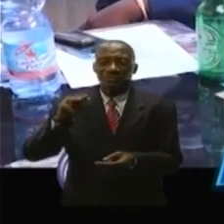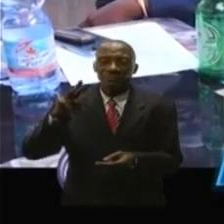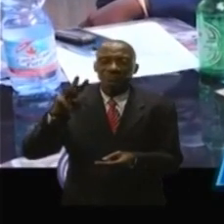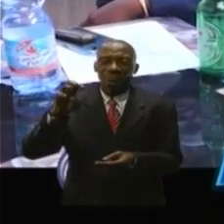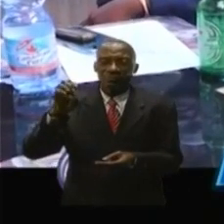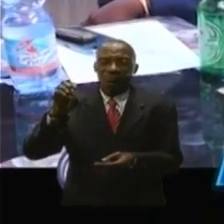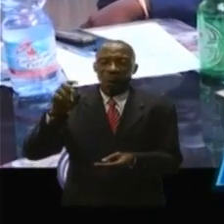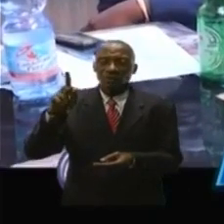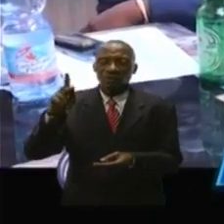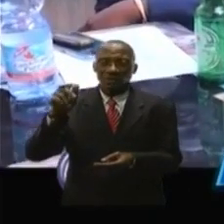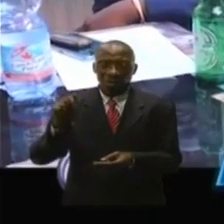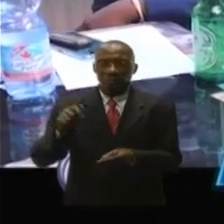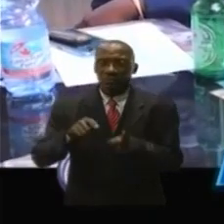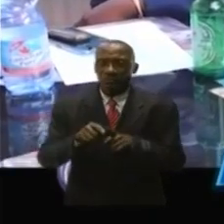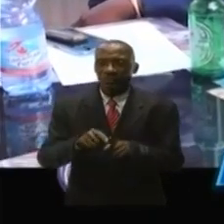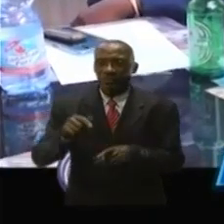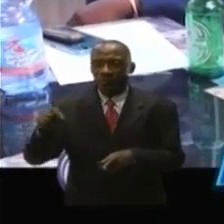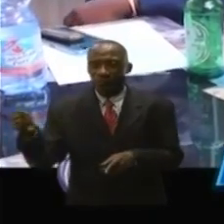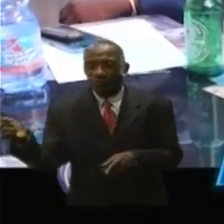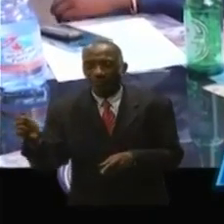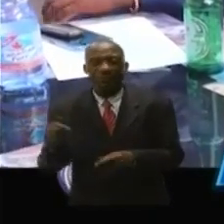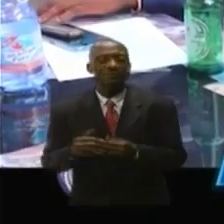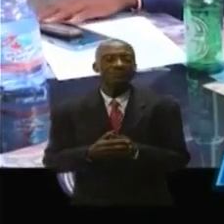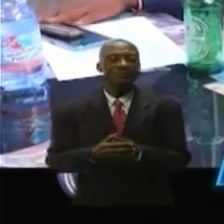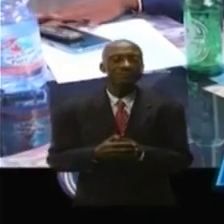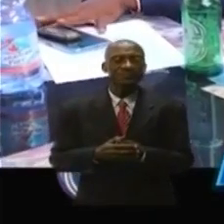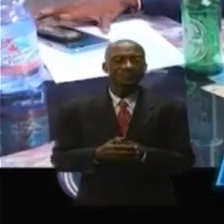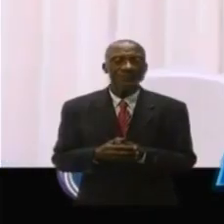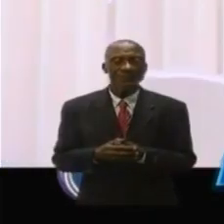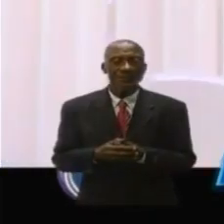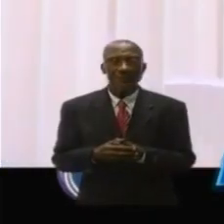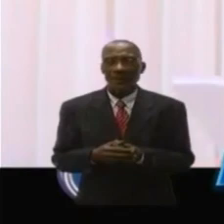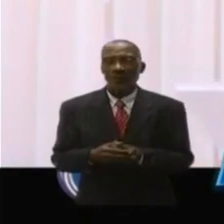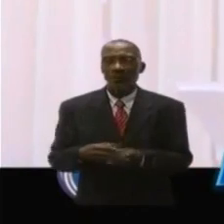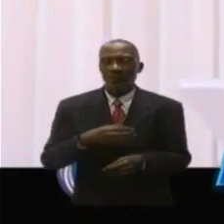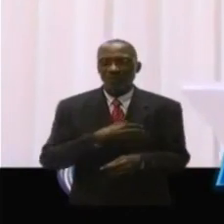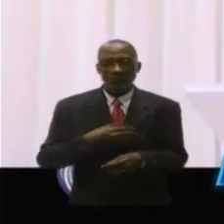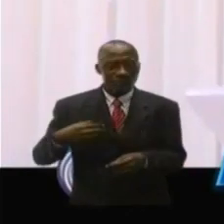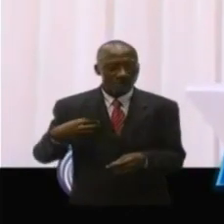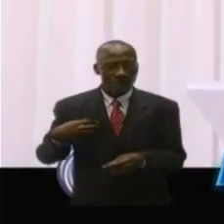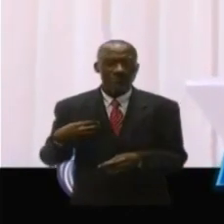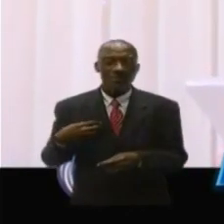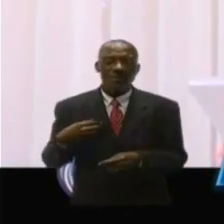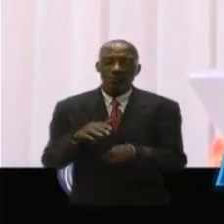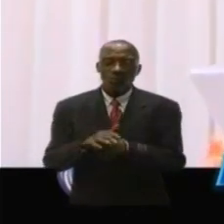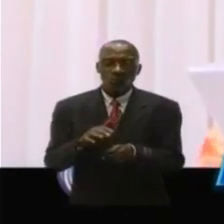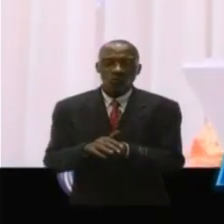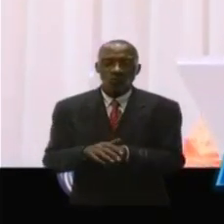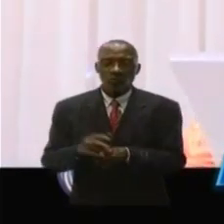taux de femmes occupant les postes de responsabilité demeurent faibles au Kassai. Et il y a